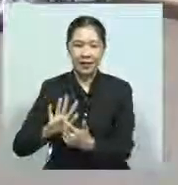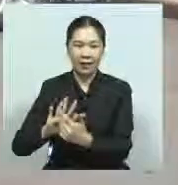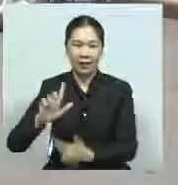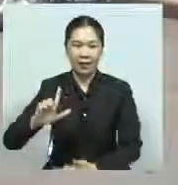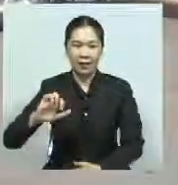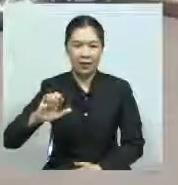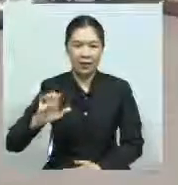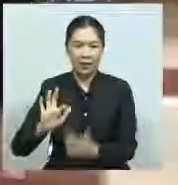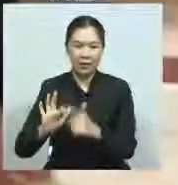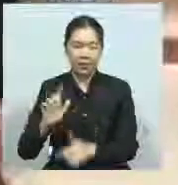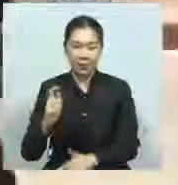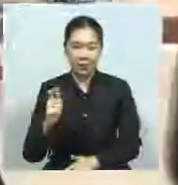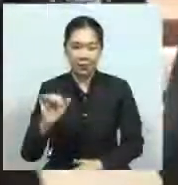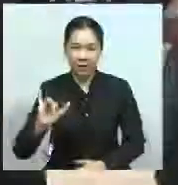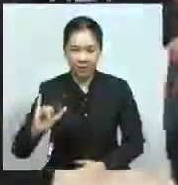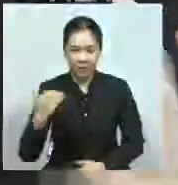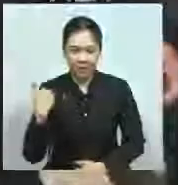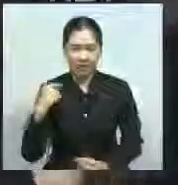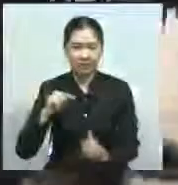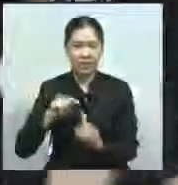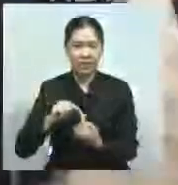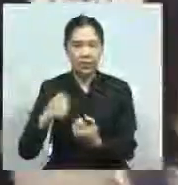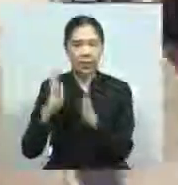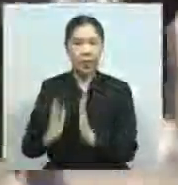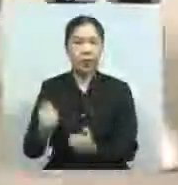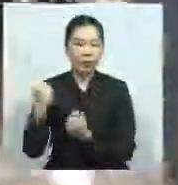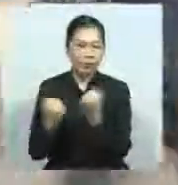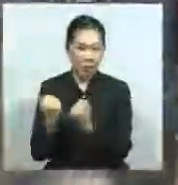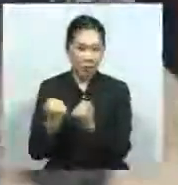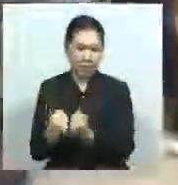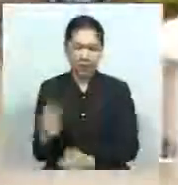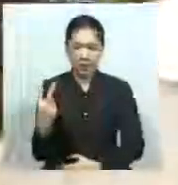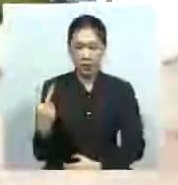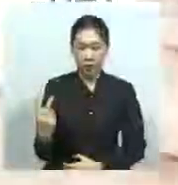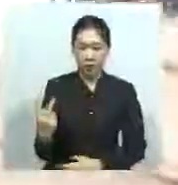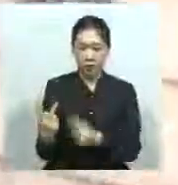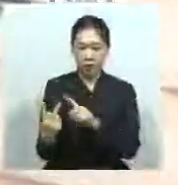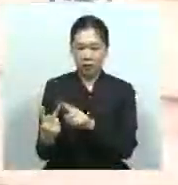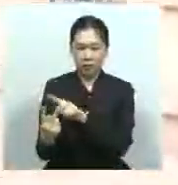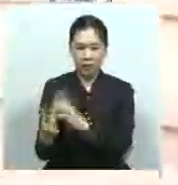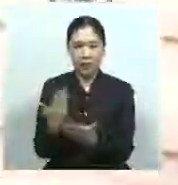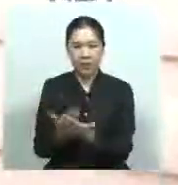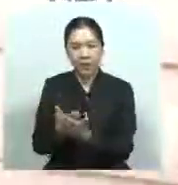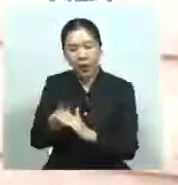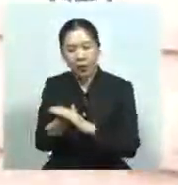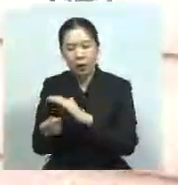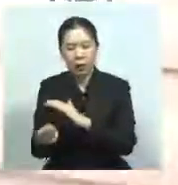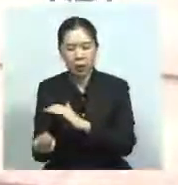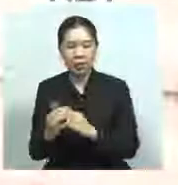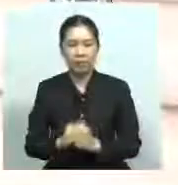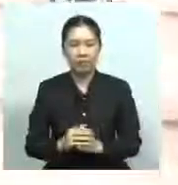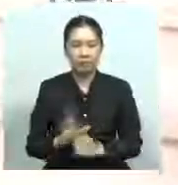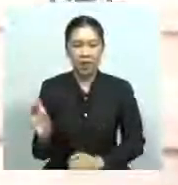ที่1และนายยงโดดเครือคนขับรถจำเลยที่2ในข้อหาติดสินบนเจ้าพนักงานจากกรณีที่เข้า